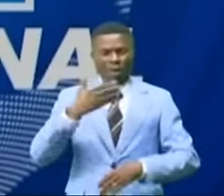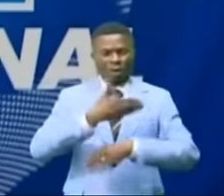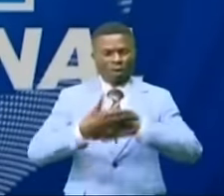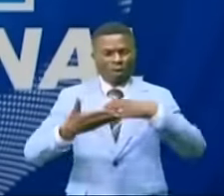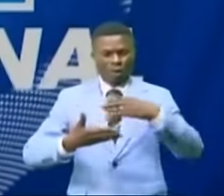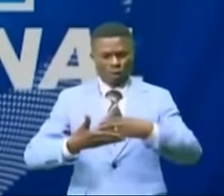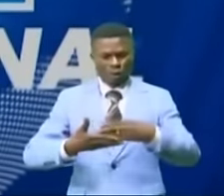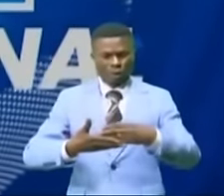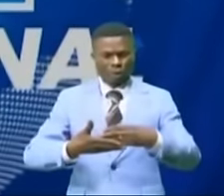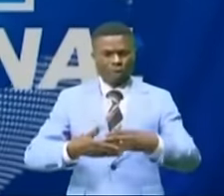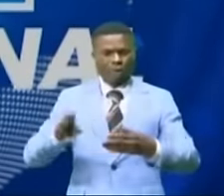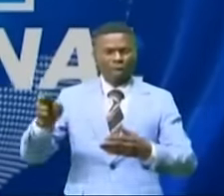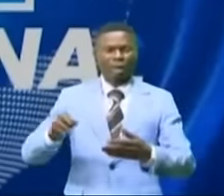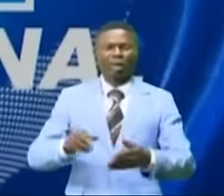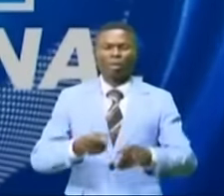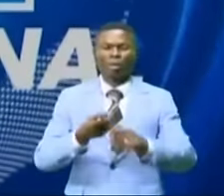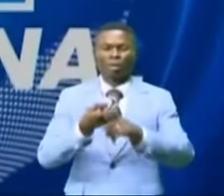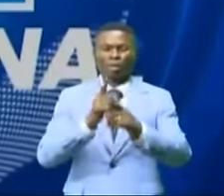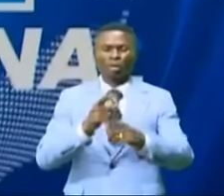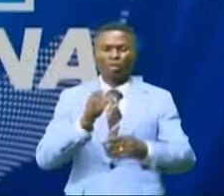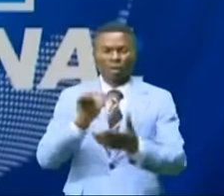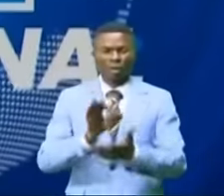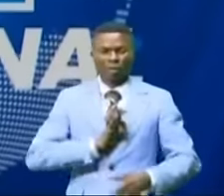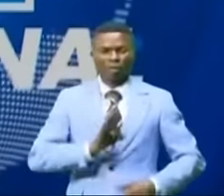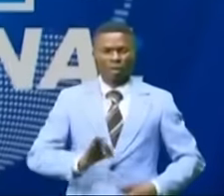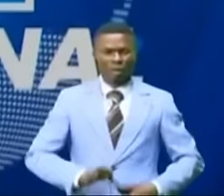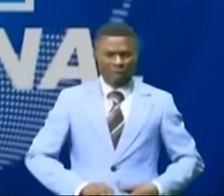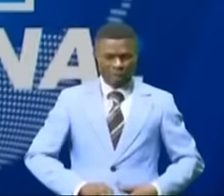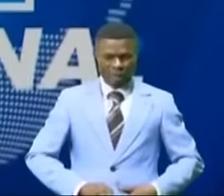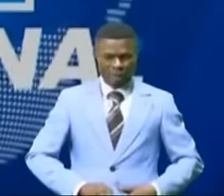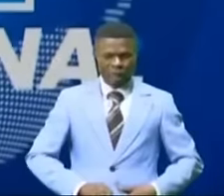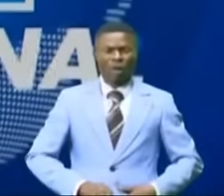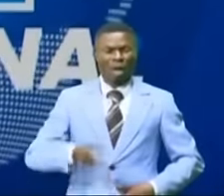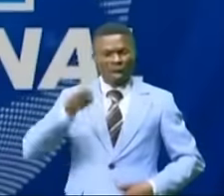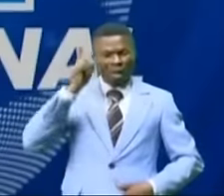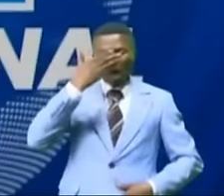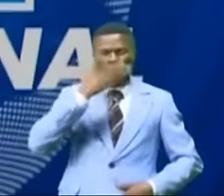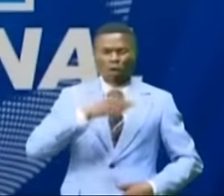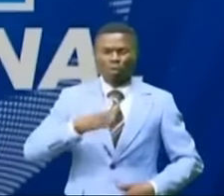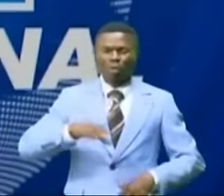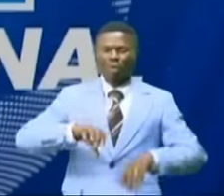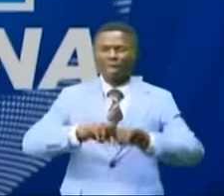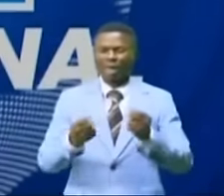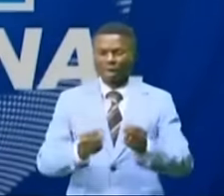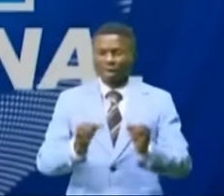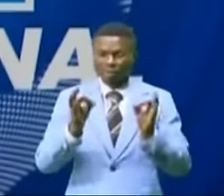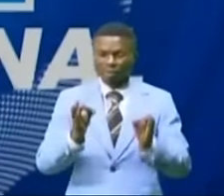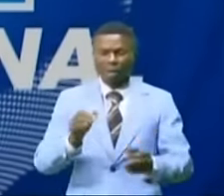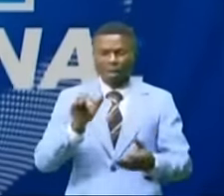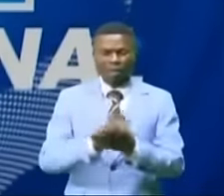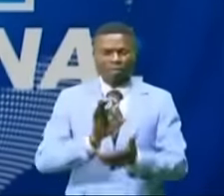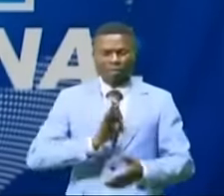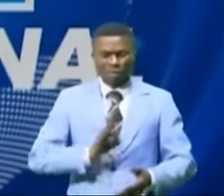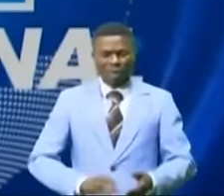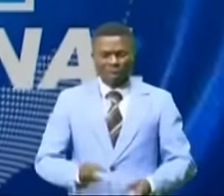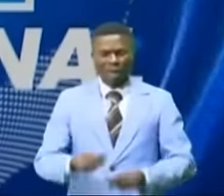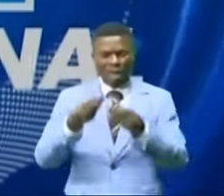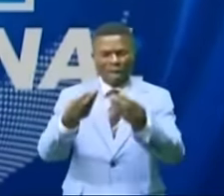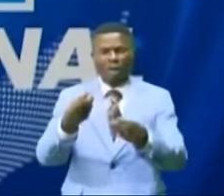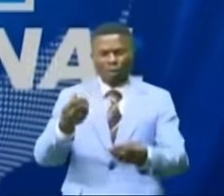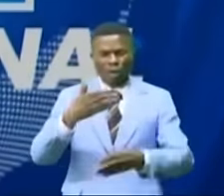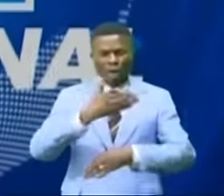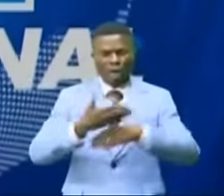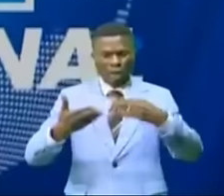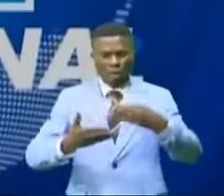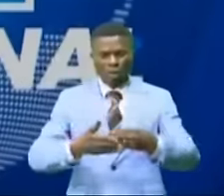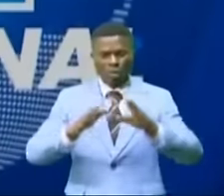qui porte la signature de la première dame, Denise Dankou Tshisekedi, a été ouvert au public. La First Lady a procédé à la coupure